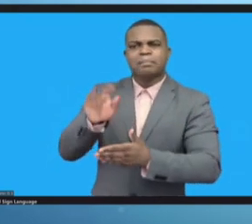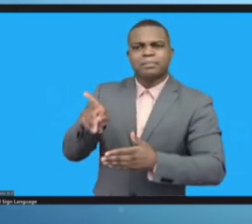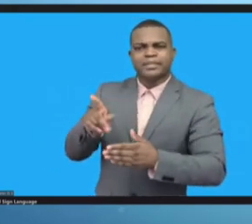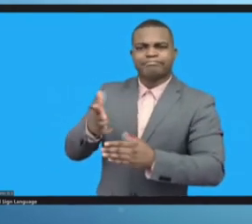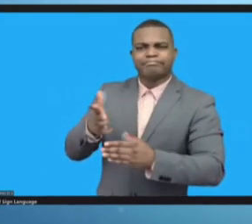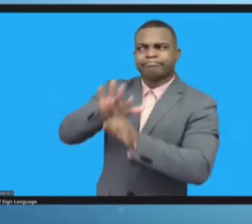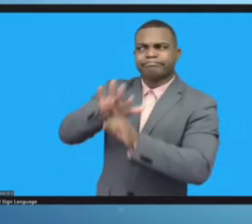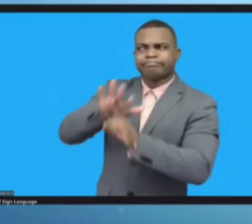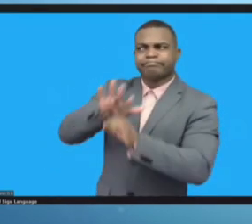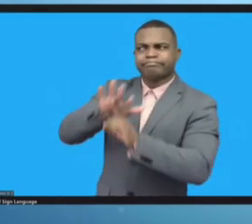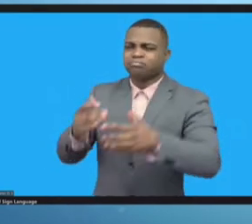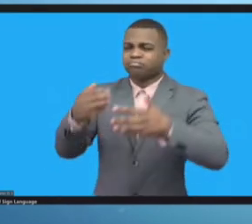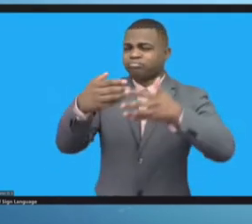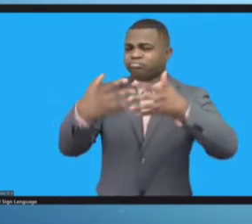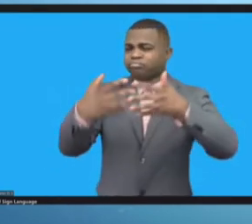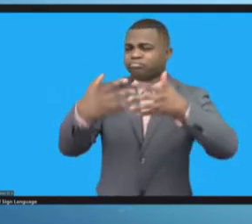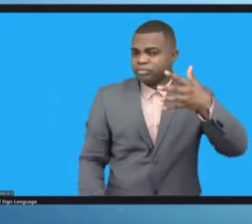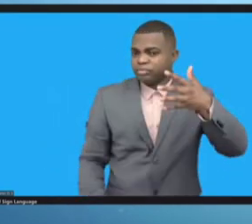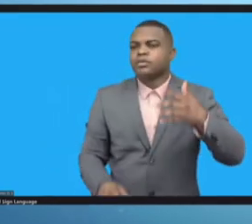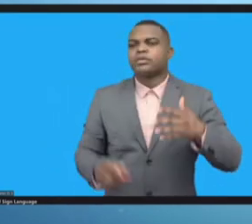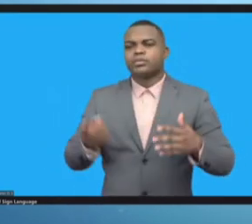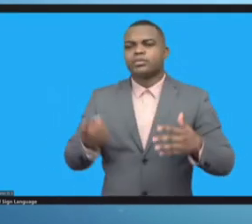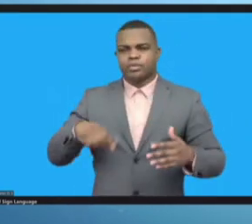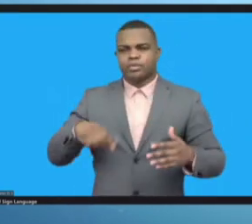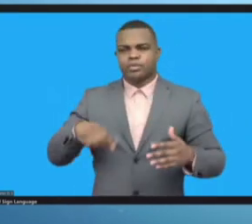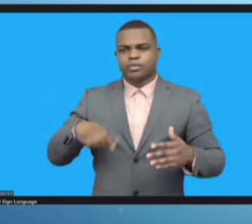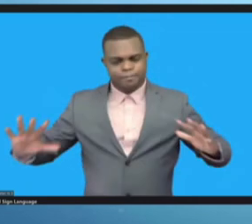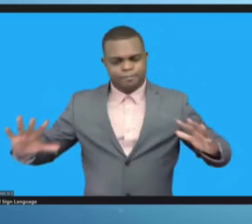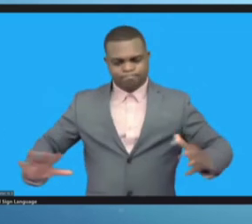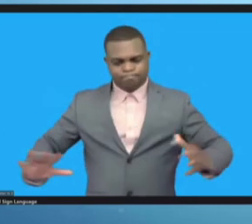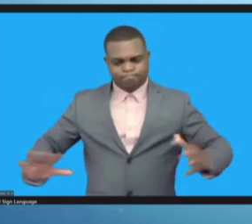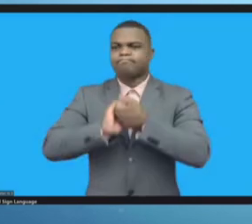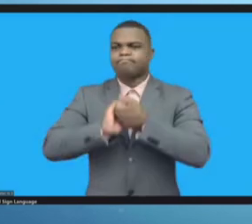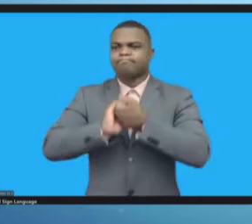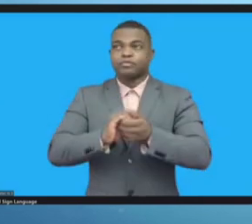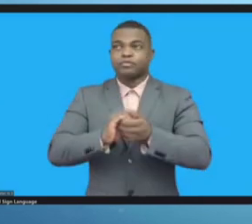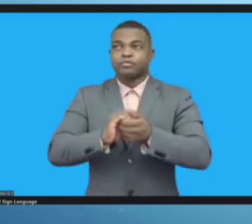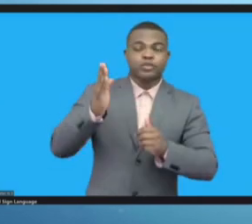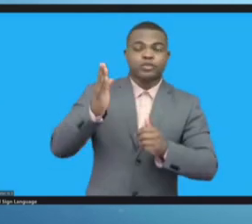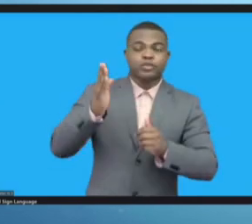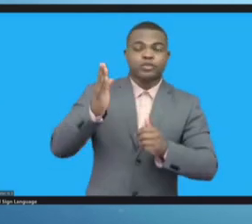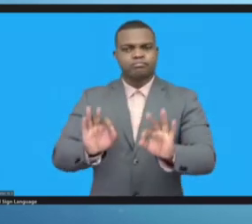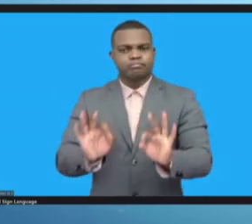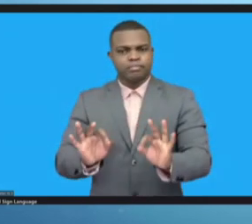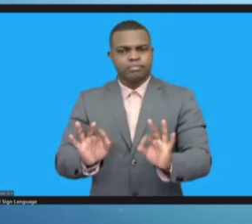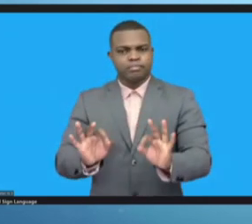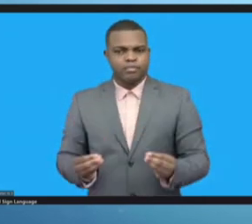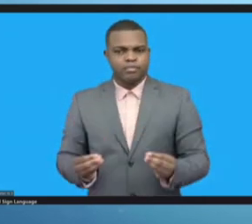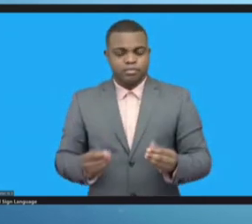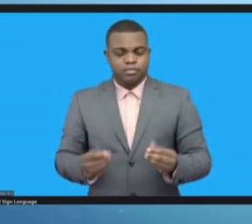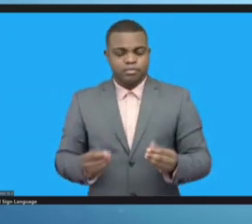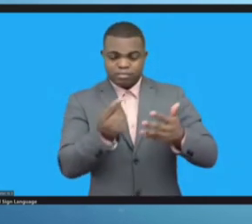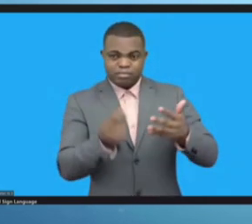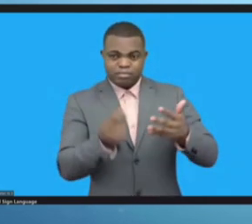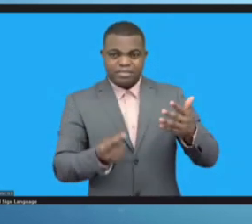trouver réponse à ces failles et à ces menaces. Le progrès technologique ne devrait pas